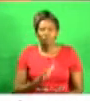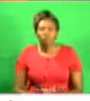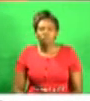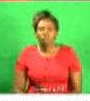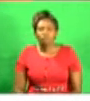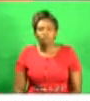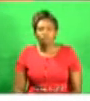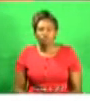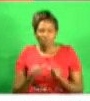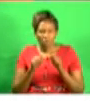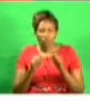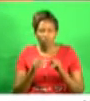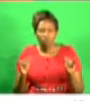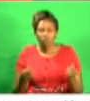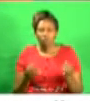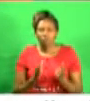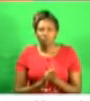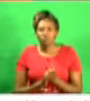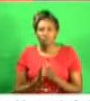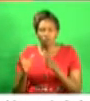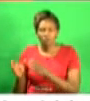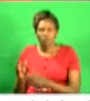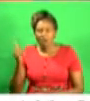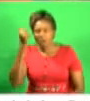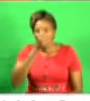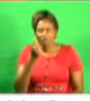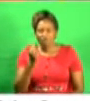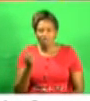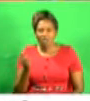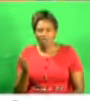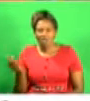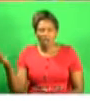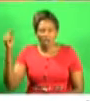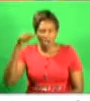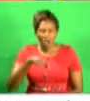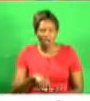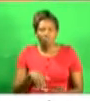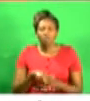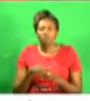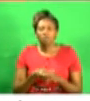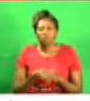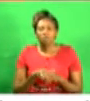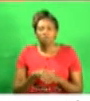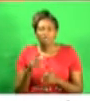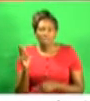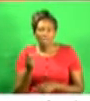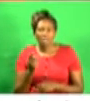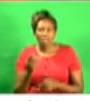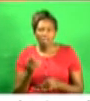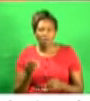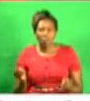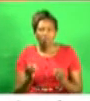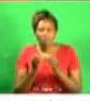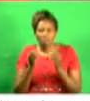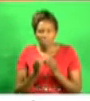Naam. Tunaendelea na taarifa ambapo maafisa wa muungano wa Afrika ambao wanazuru humu nchini walikutana mrengo wa upinzani hii leo na kuelezea jinsi